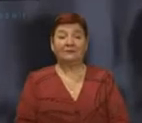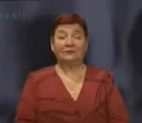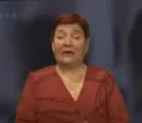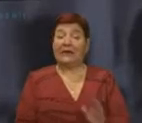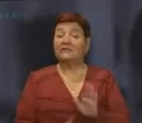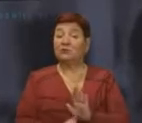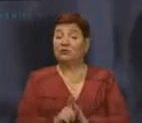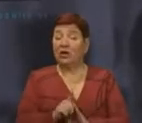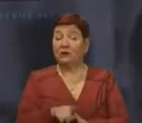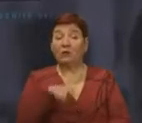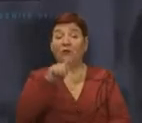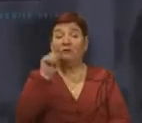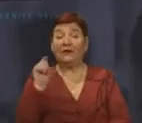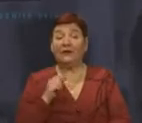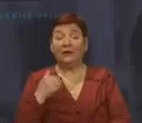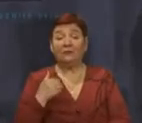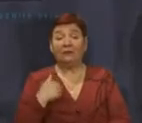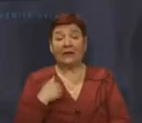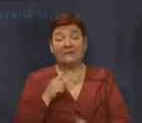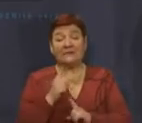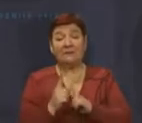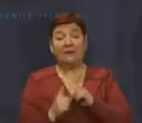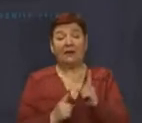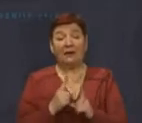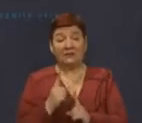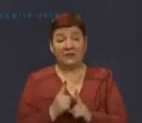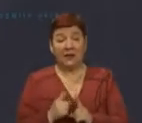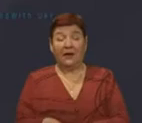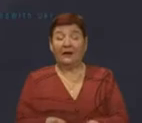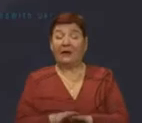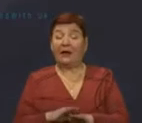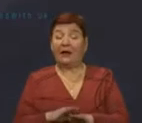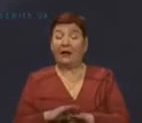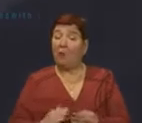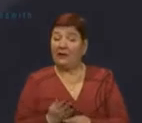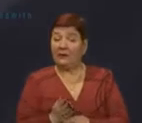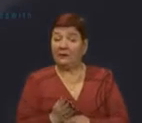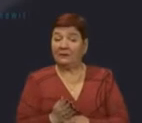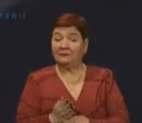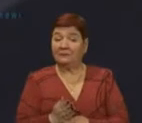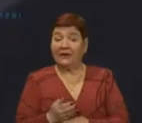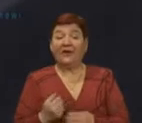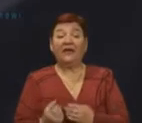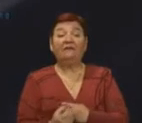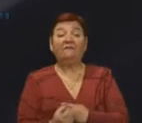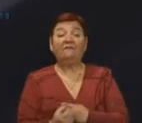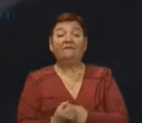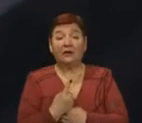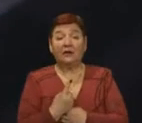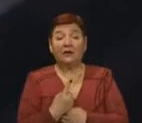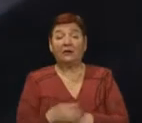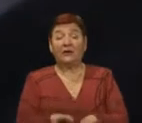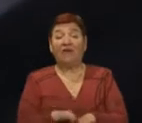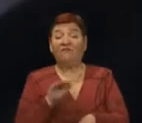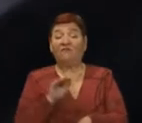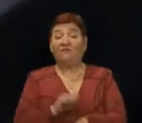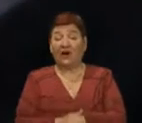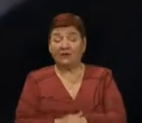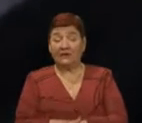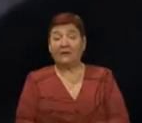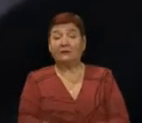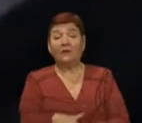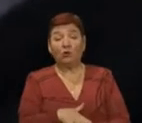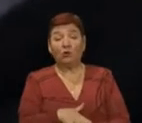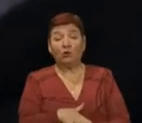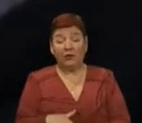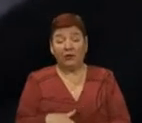З початком війни в нас змінилася регіональна політика і виникло де-факто 4 типи